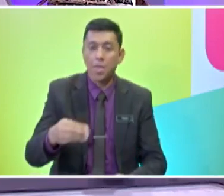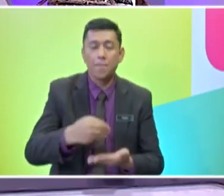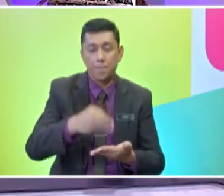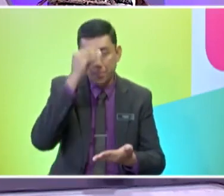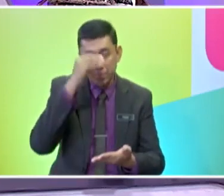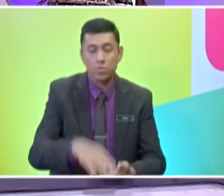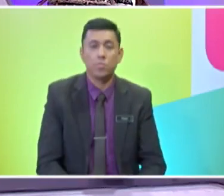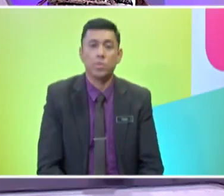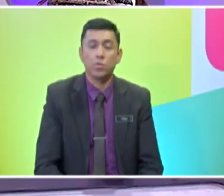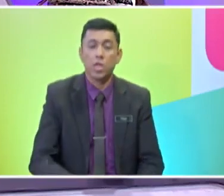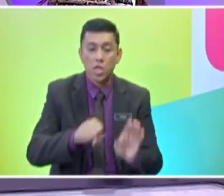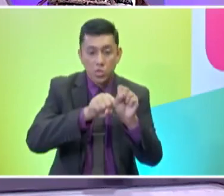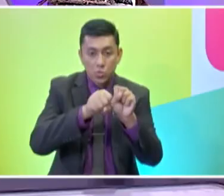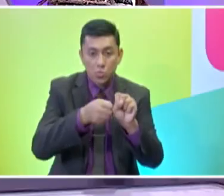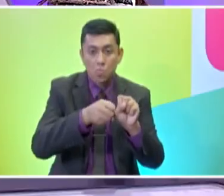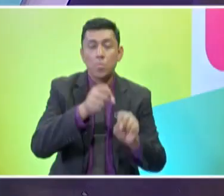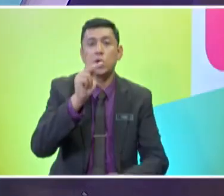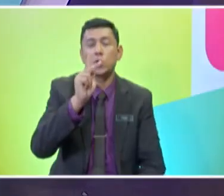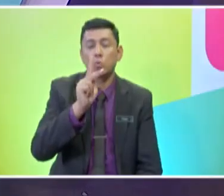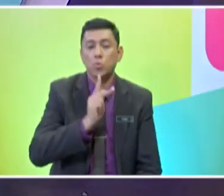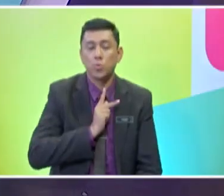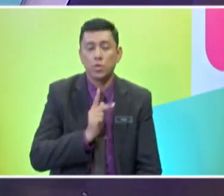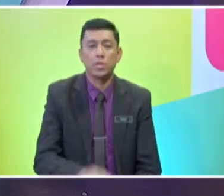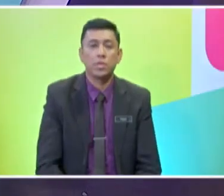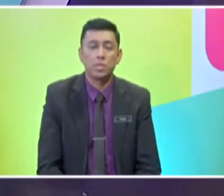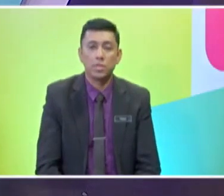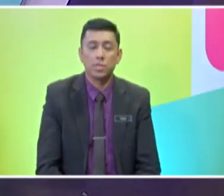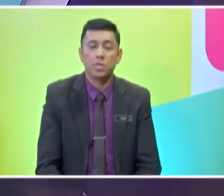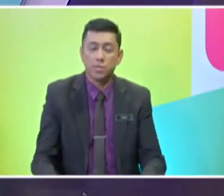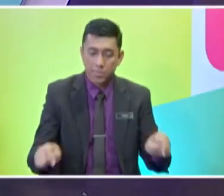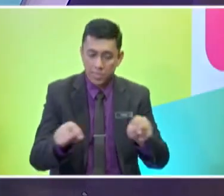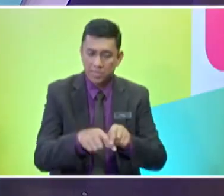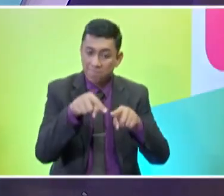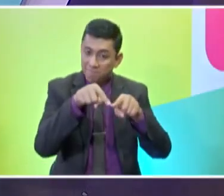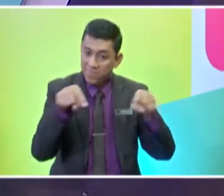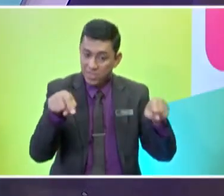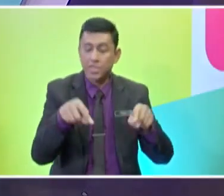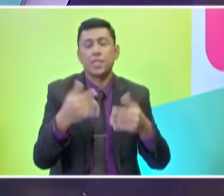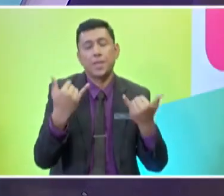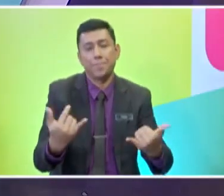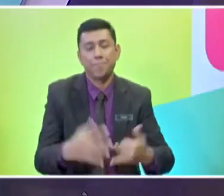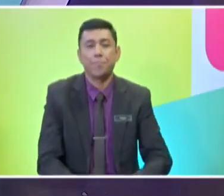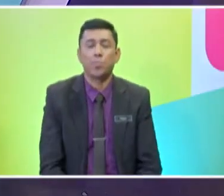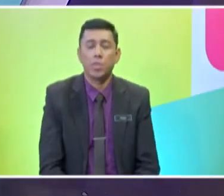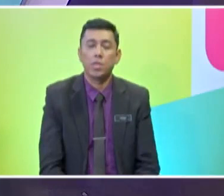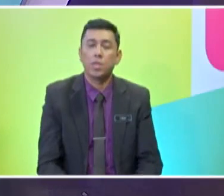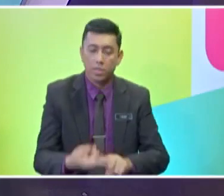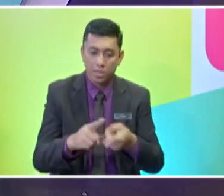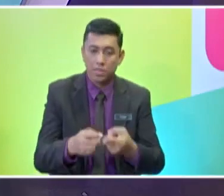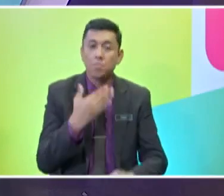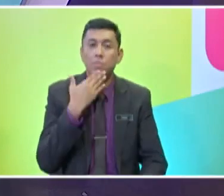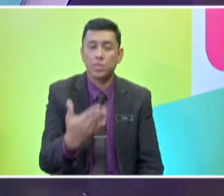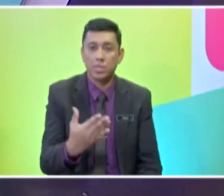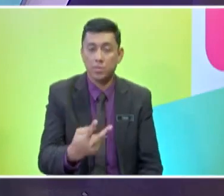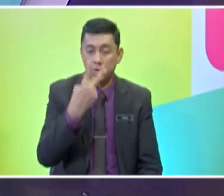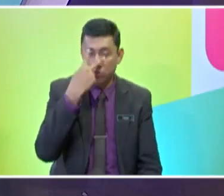rujuk pada portal sumberku seperti yang Sekarang baiklah rekan-rekan semua Terima kasih kalian